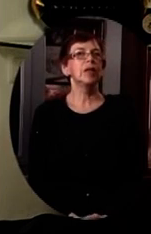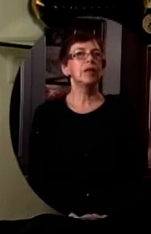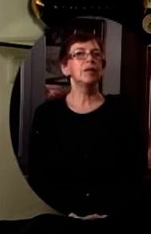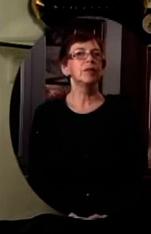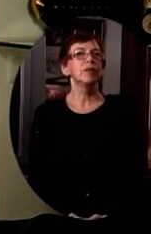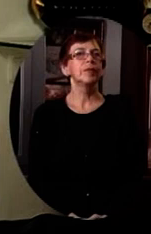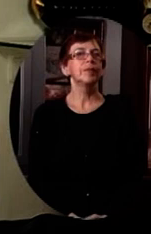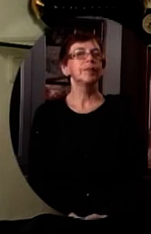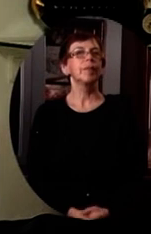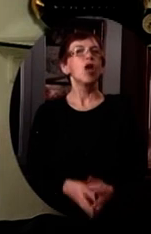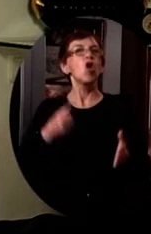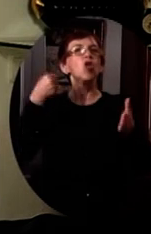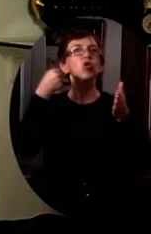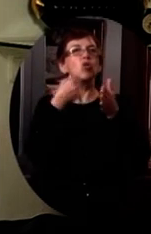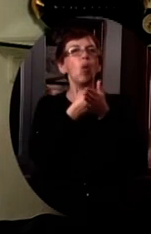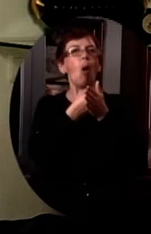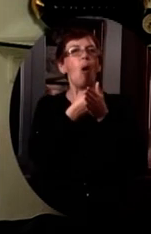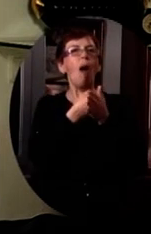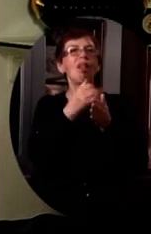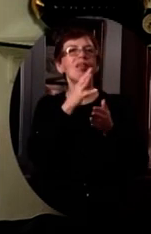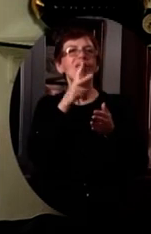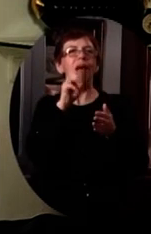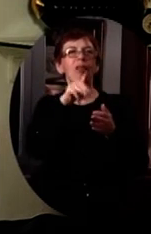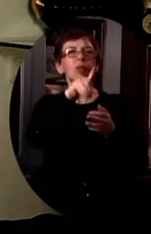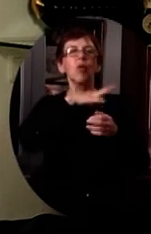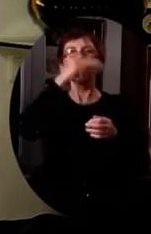מבחינת הכלכלי. עד איזה גיל למדת?